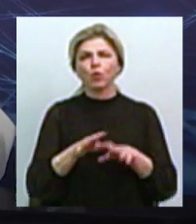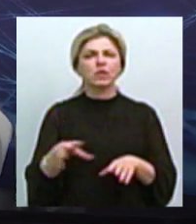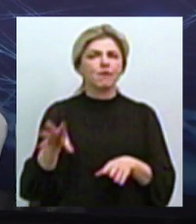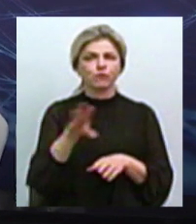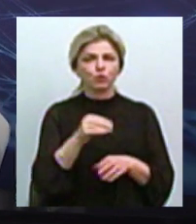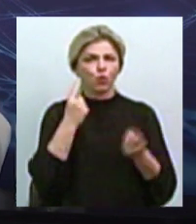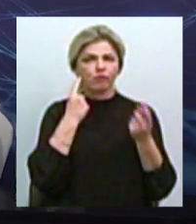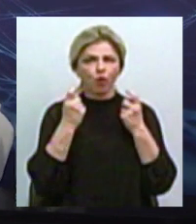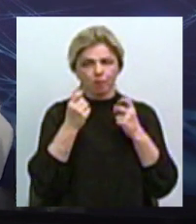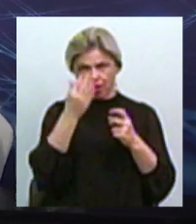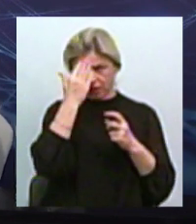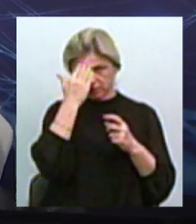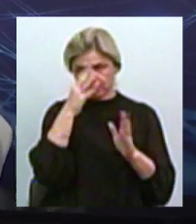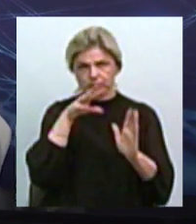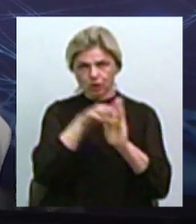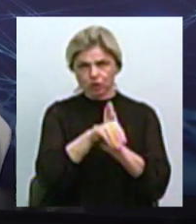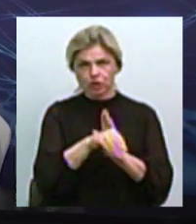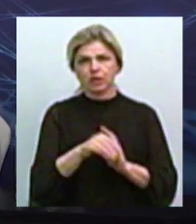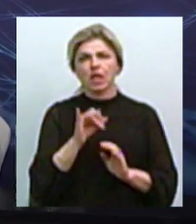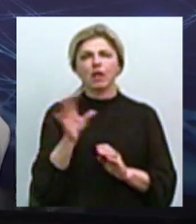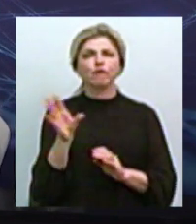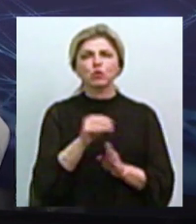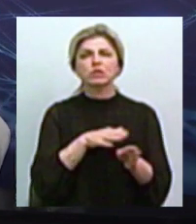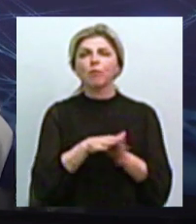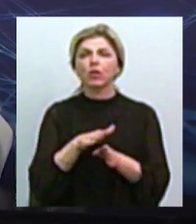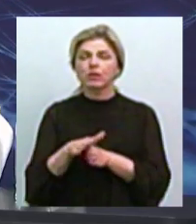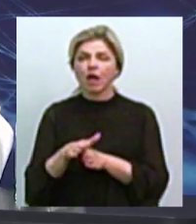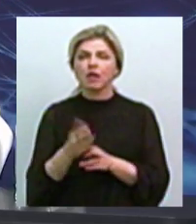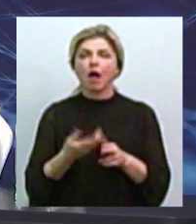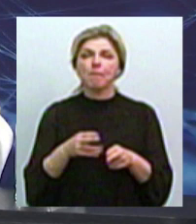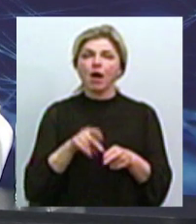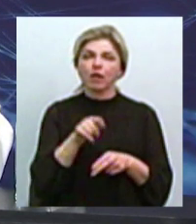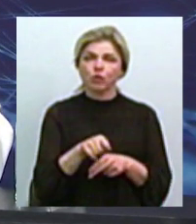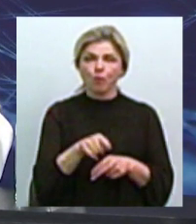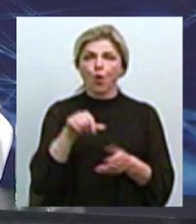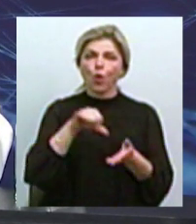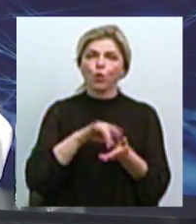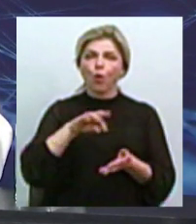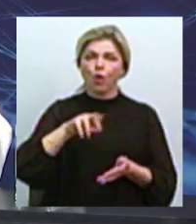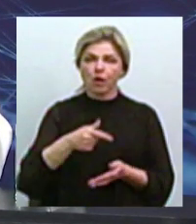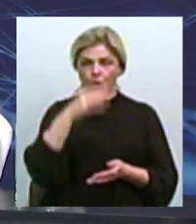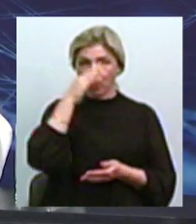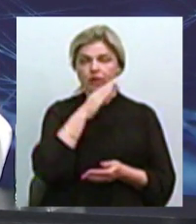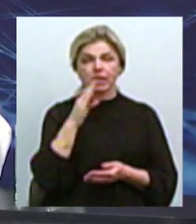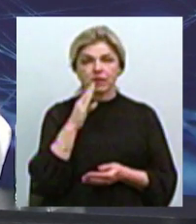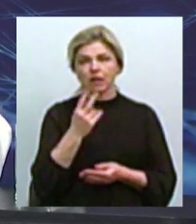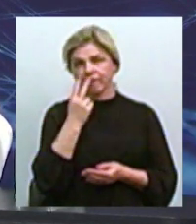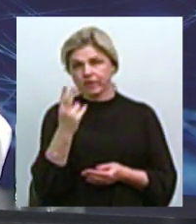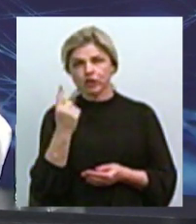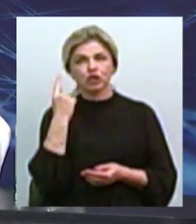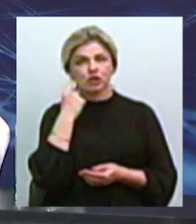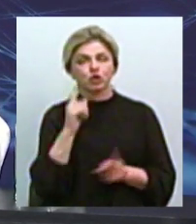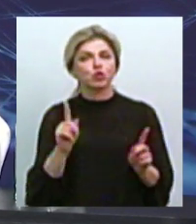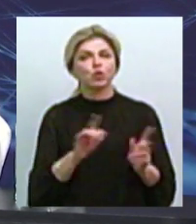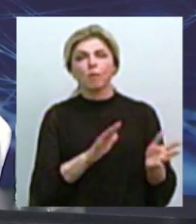заставить их беспрекословно, да, потом ее исполнять. Поэтому это роль родителей – видеть, слышать, знать, что, чему их учат детей, и закреплять это своими